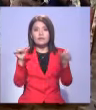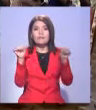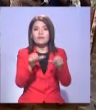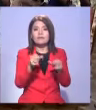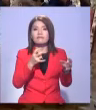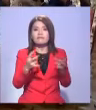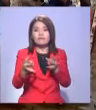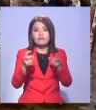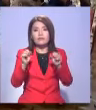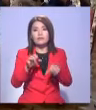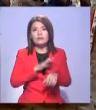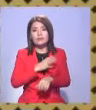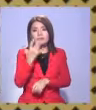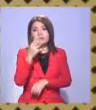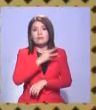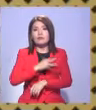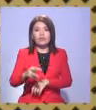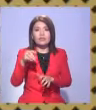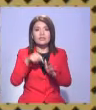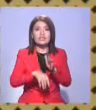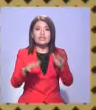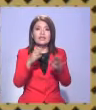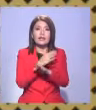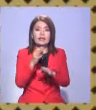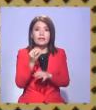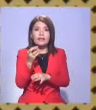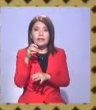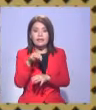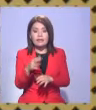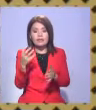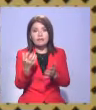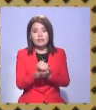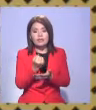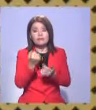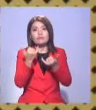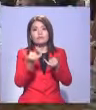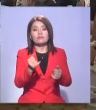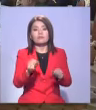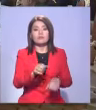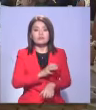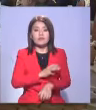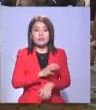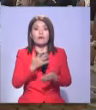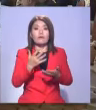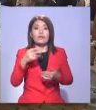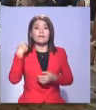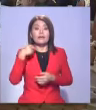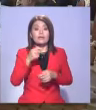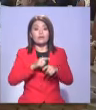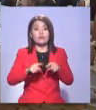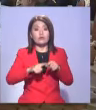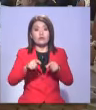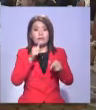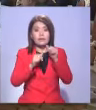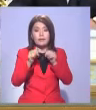келтіруі мүмкін. Бұл 5 миллионға жуық ішкі климаттық мигранттың пайда болуына түрткі болады. Мемлекет басшысы алдағы сын